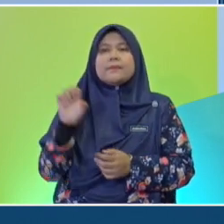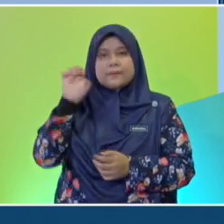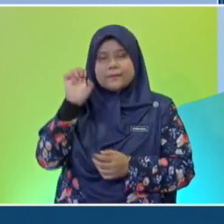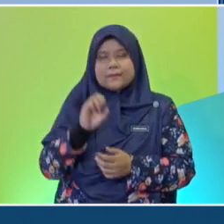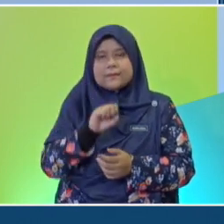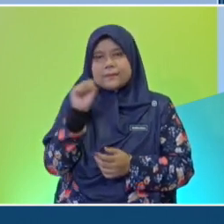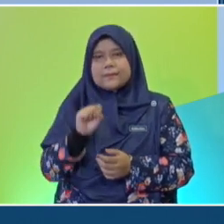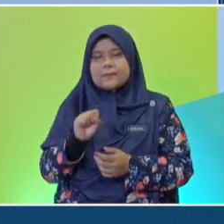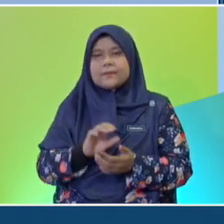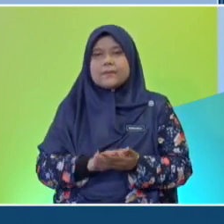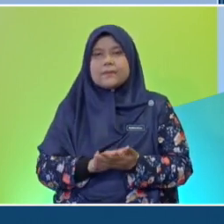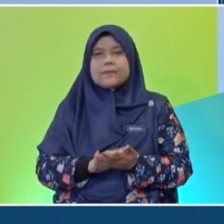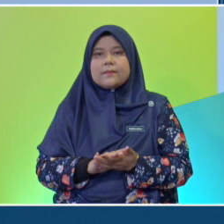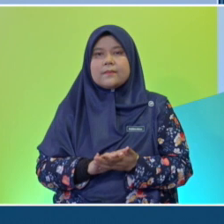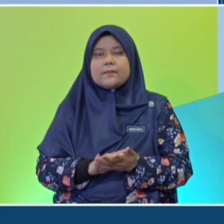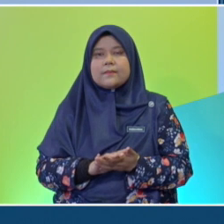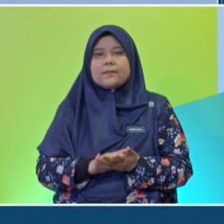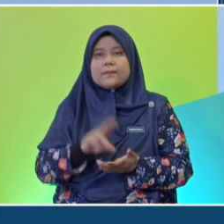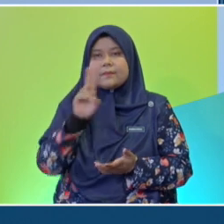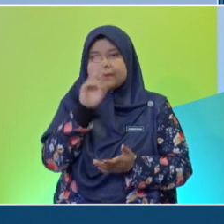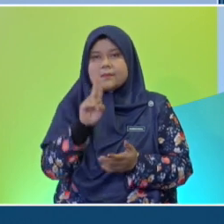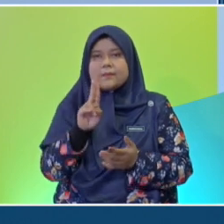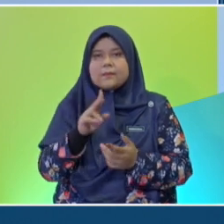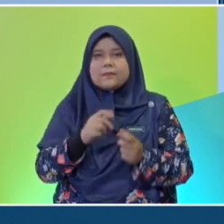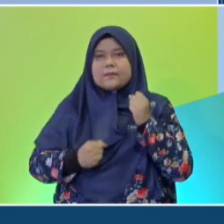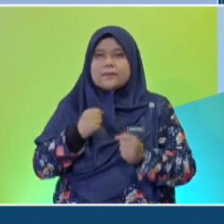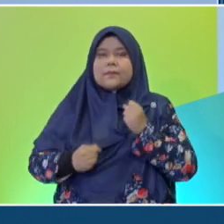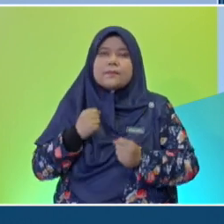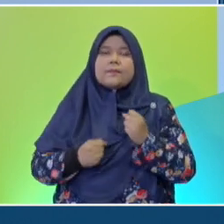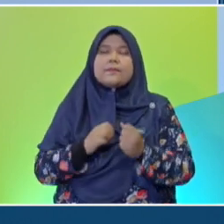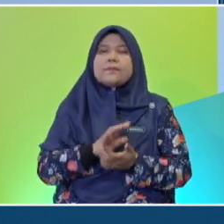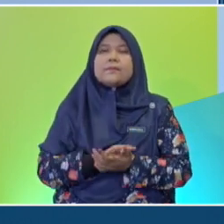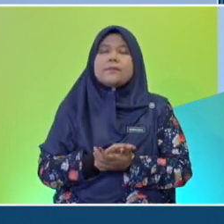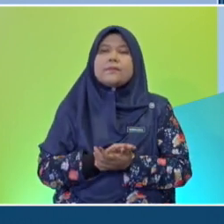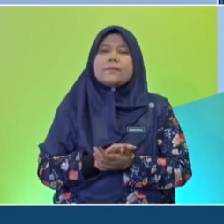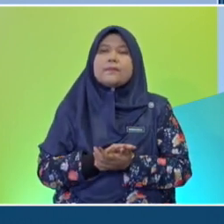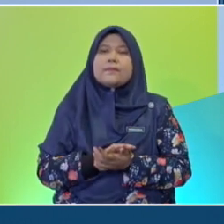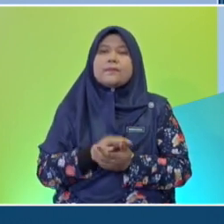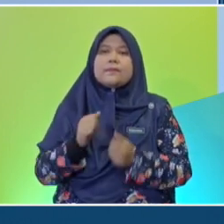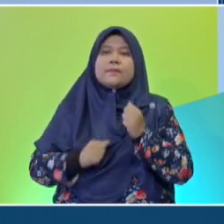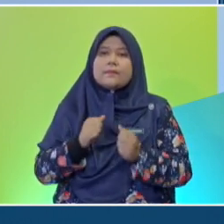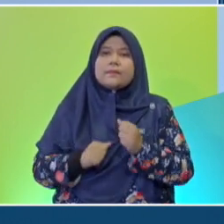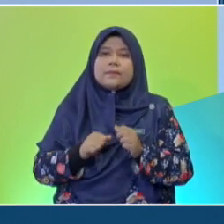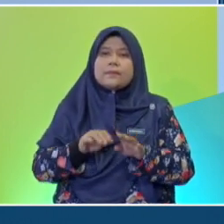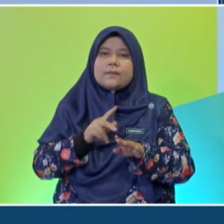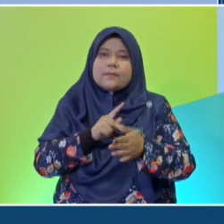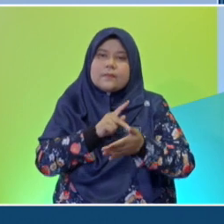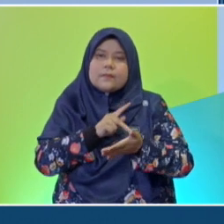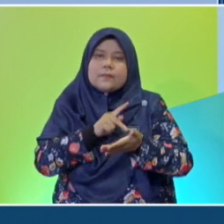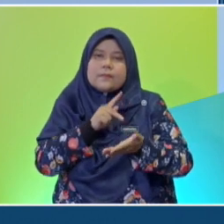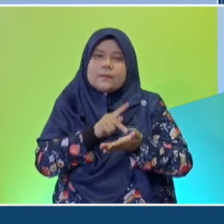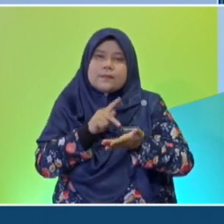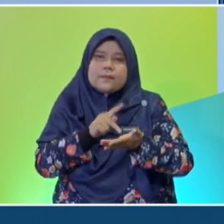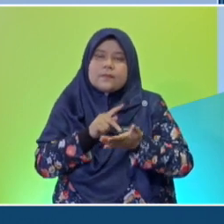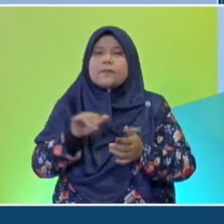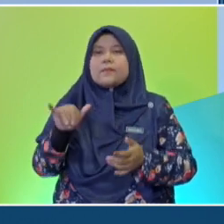melakukan ujian kalian pada mesin Redmi dia berlari pada kadal yang sama dan keputusan ujian